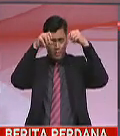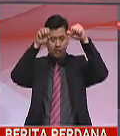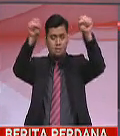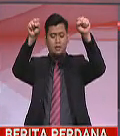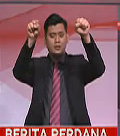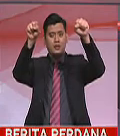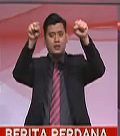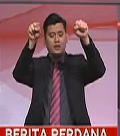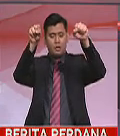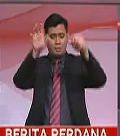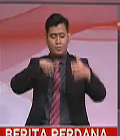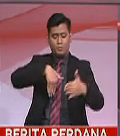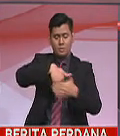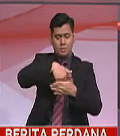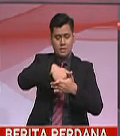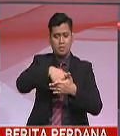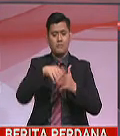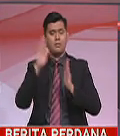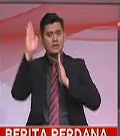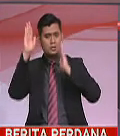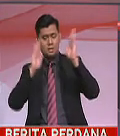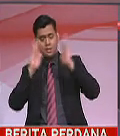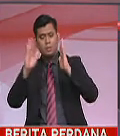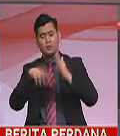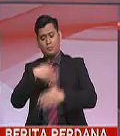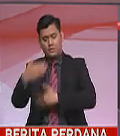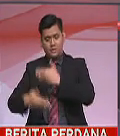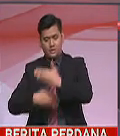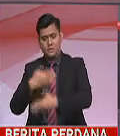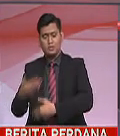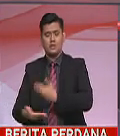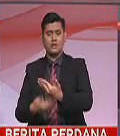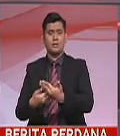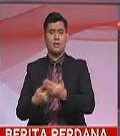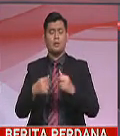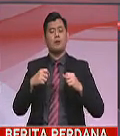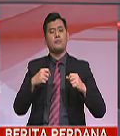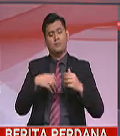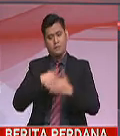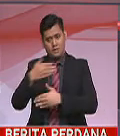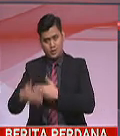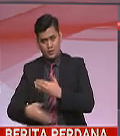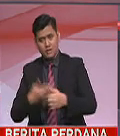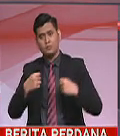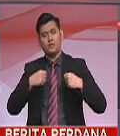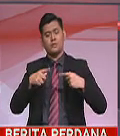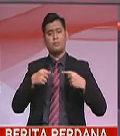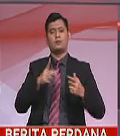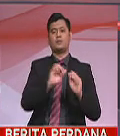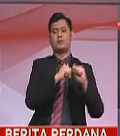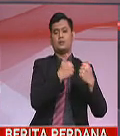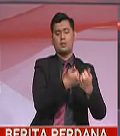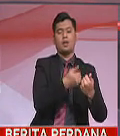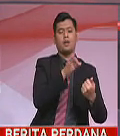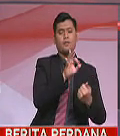Malaysia PFAM, Safi Salih terhadap proses penswastaan kelab merangkumi pemisahan dari Persatuan Bola Sepak FA ke